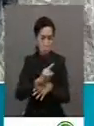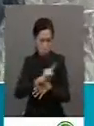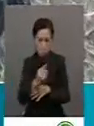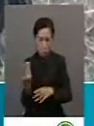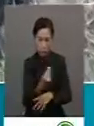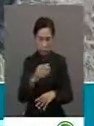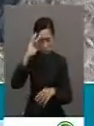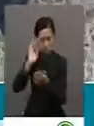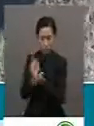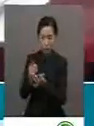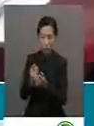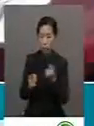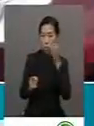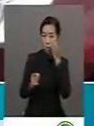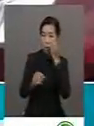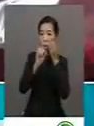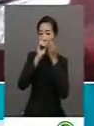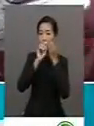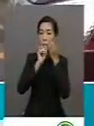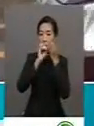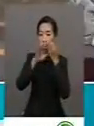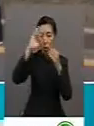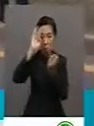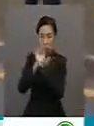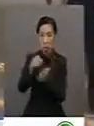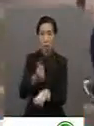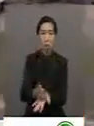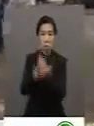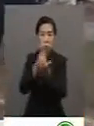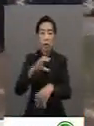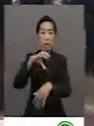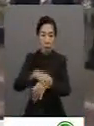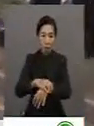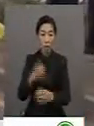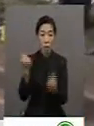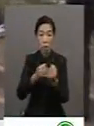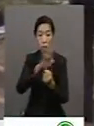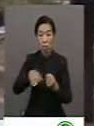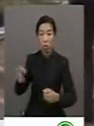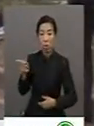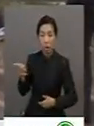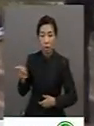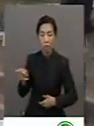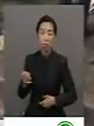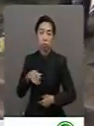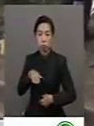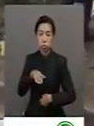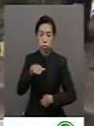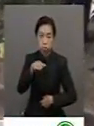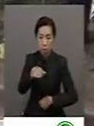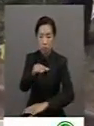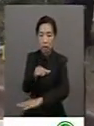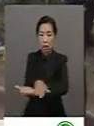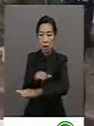ยตำรวจก็เลยวิทยุขอกำลังเจ้าหน้าที่ตำรวจทางหลวงช่วยสกัดจับแล้วรถคันนี้ก็ไปเจออีกทีนึงที่สี่แ